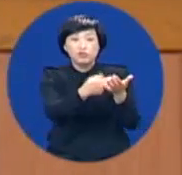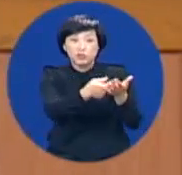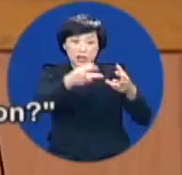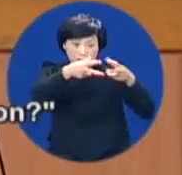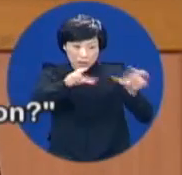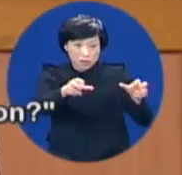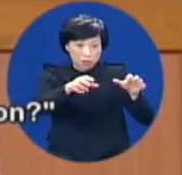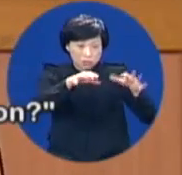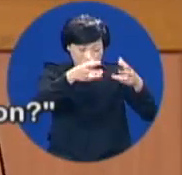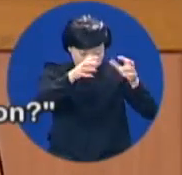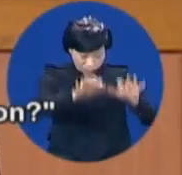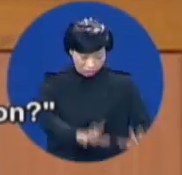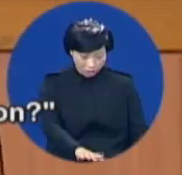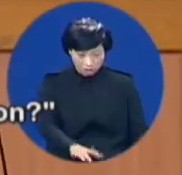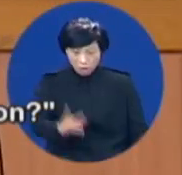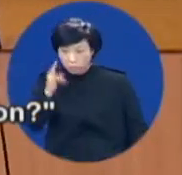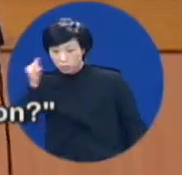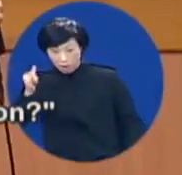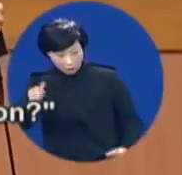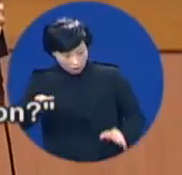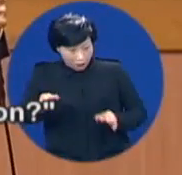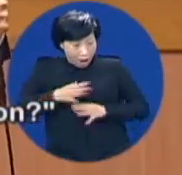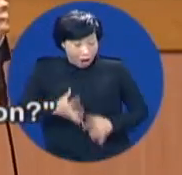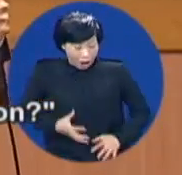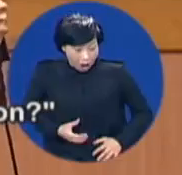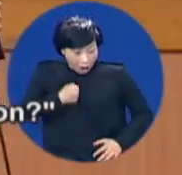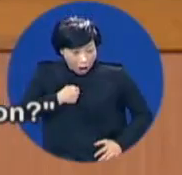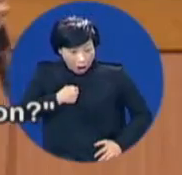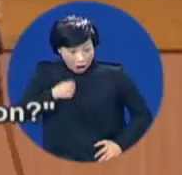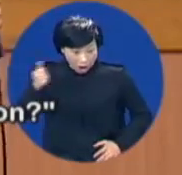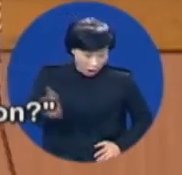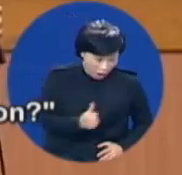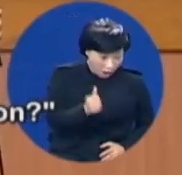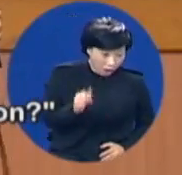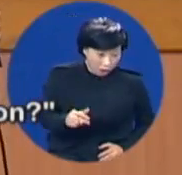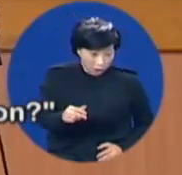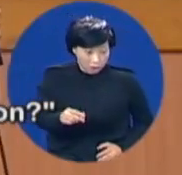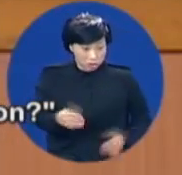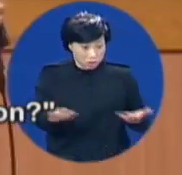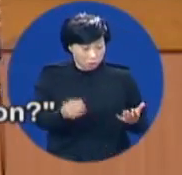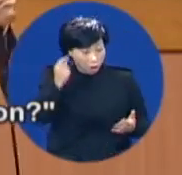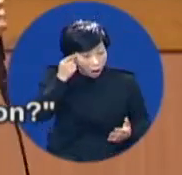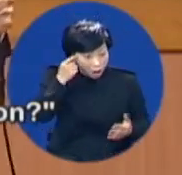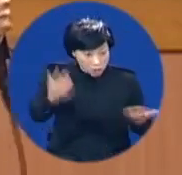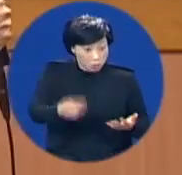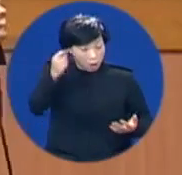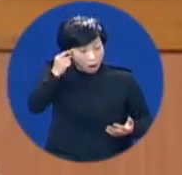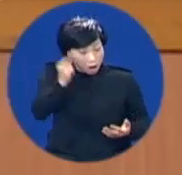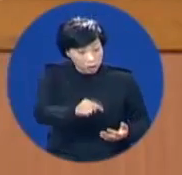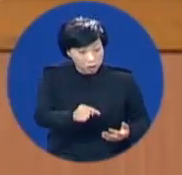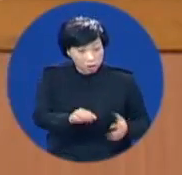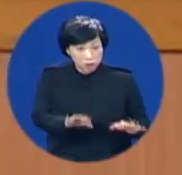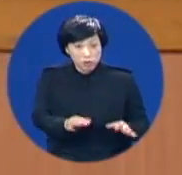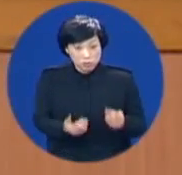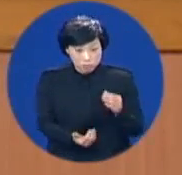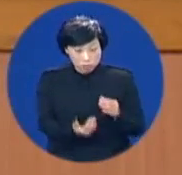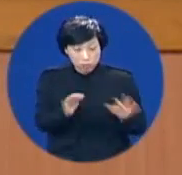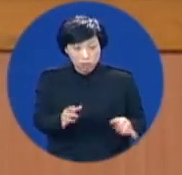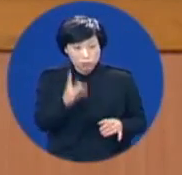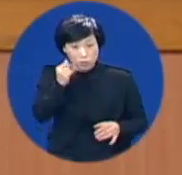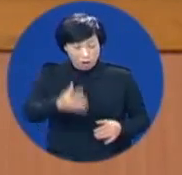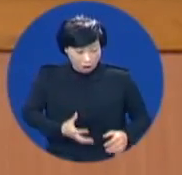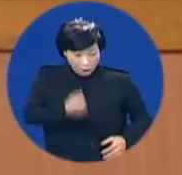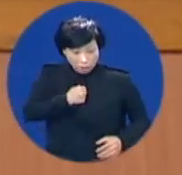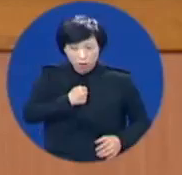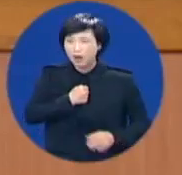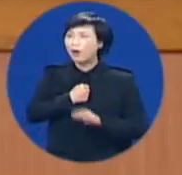놀라시더니 밖으로 나오셨어요. 이게 무슨 일이냐? 무슨 일이 생겼니?